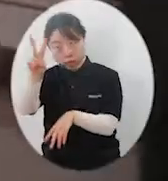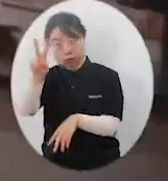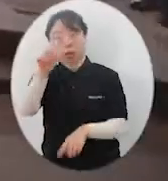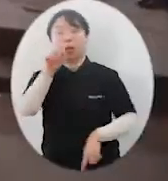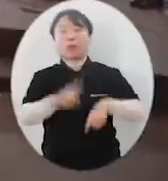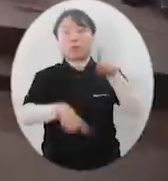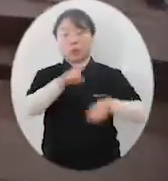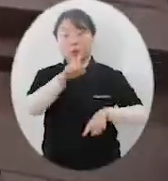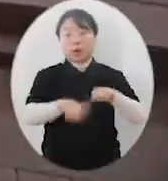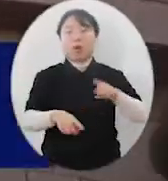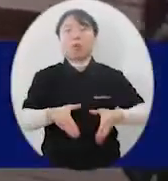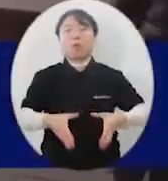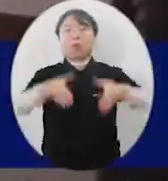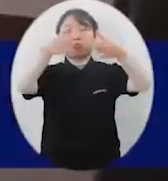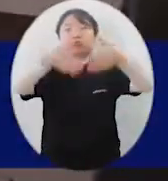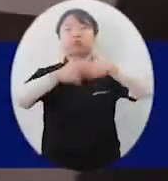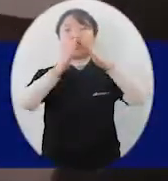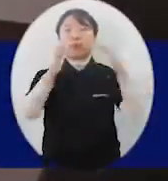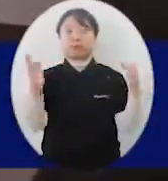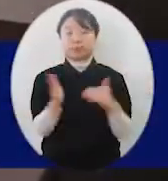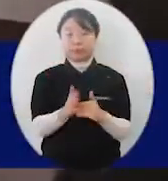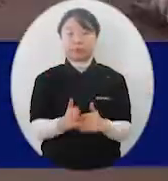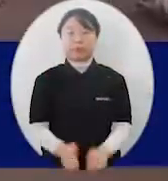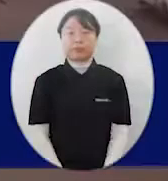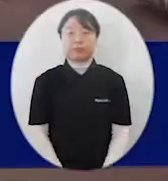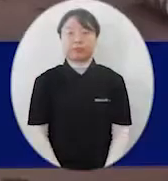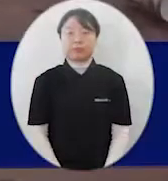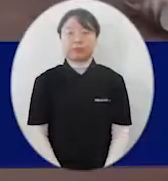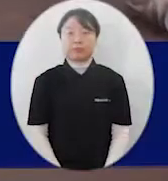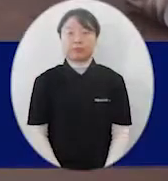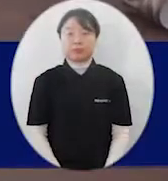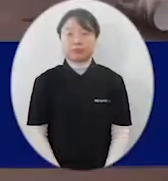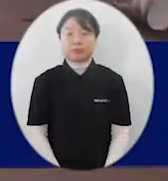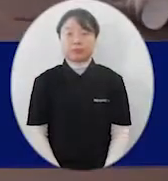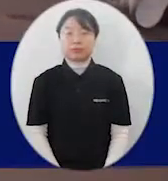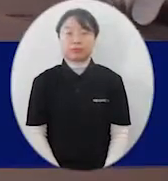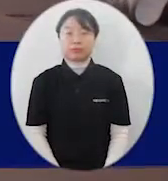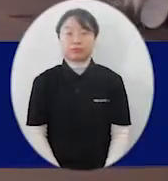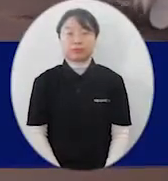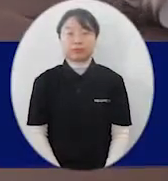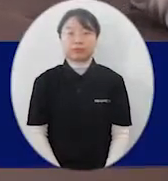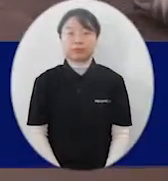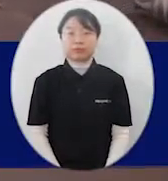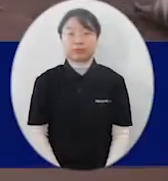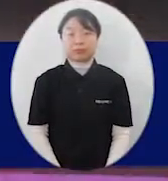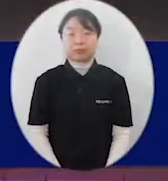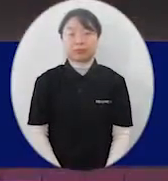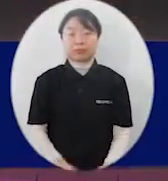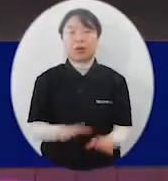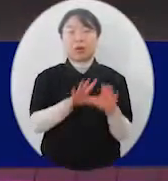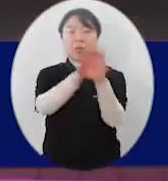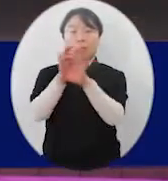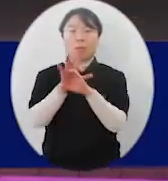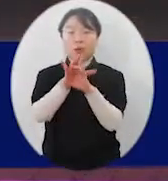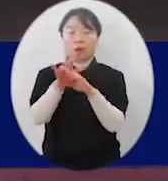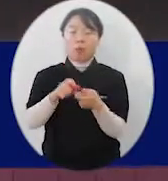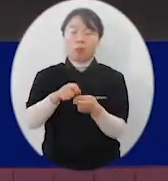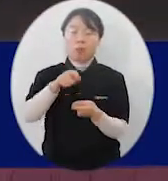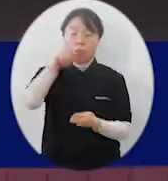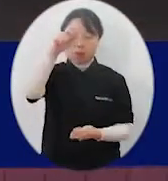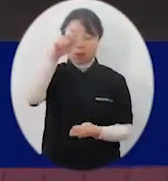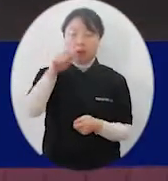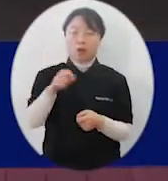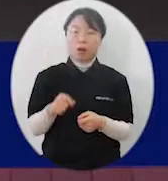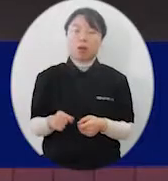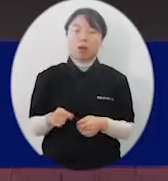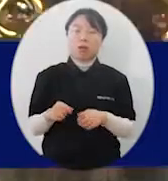설치했습니다. 의왕시는 상업지구에 크리스마스 트리와 조명 장식 설치로 코로나19의 장기화로 심신이